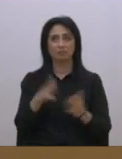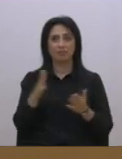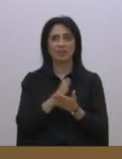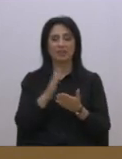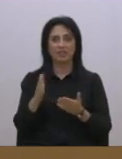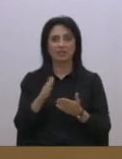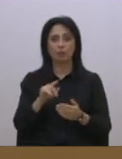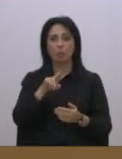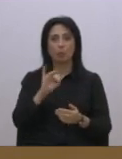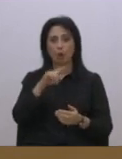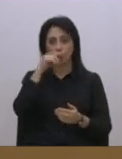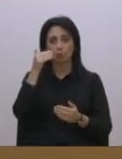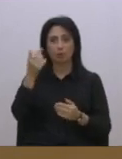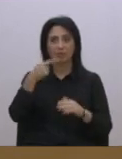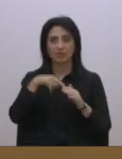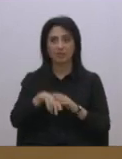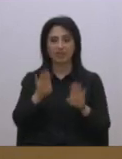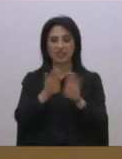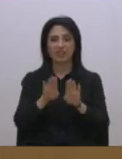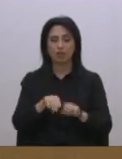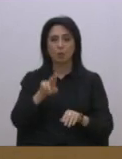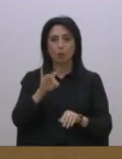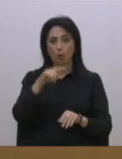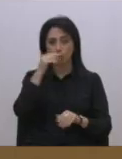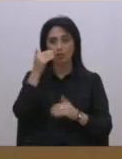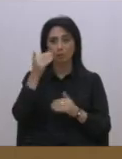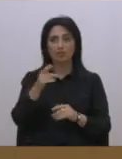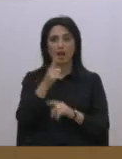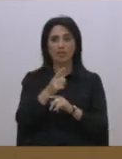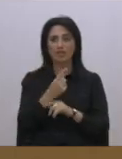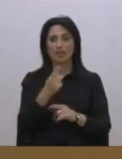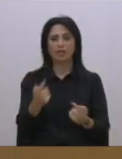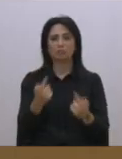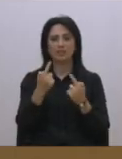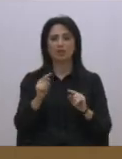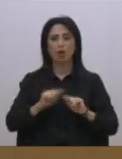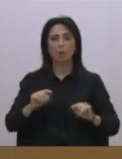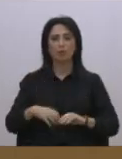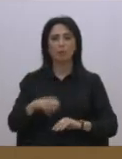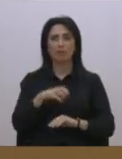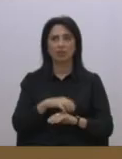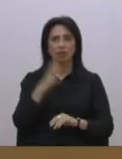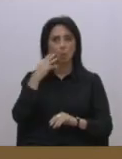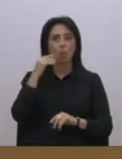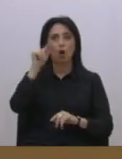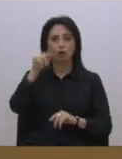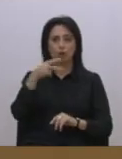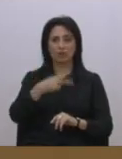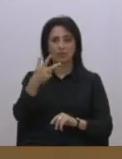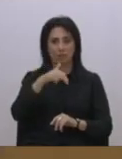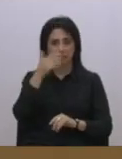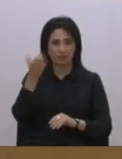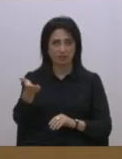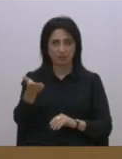კი პრორუსულობის გამო. იდენტური პრორუსულობის მიზნით იქნა აკრძალული ერთ-ერთი მსხვილი ოპოზიციური პარტია მოლდოვაში 2023